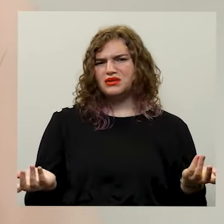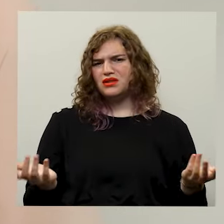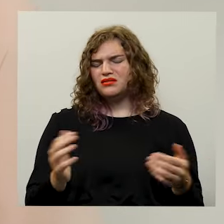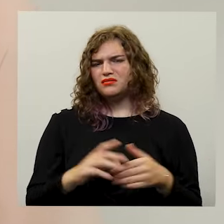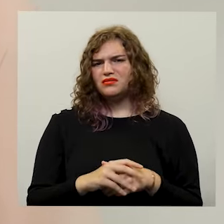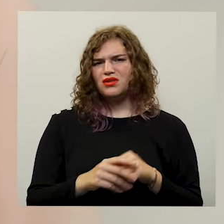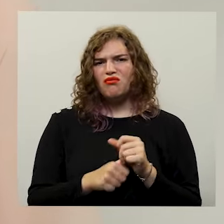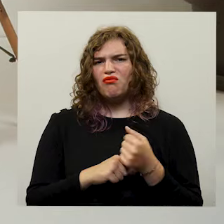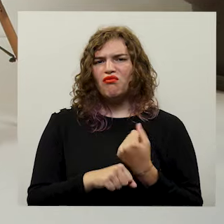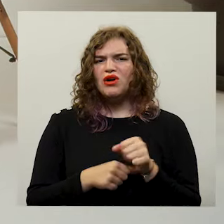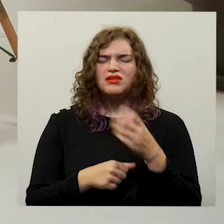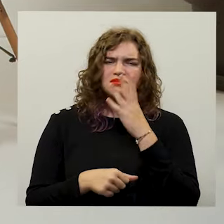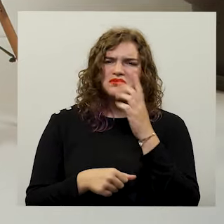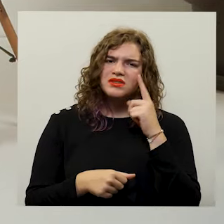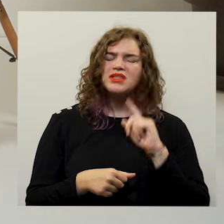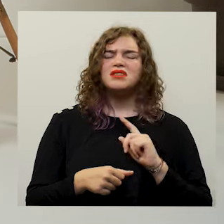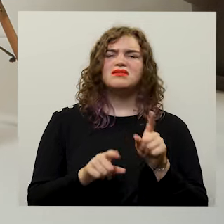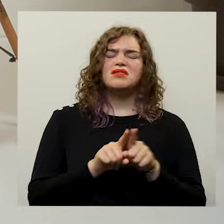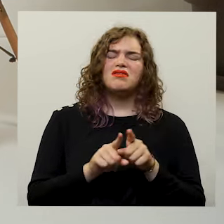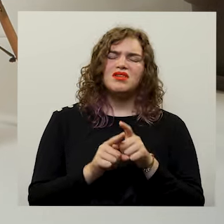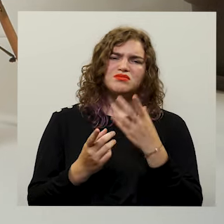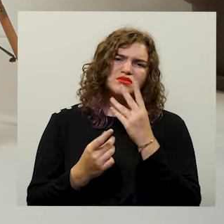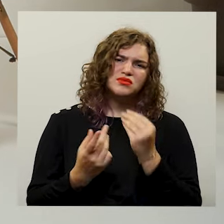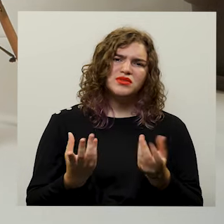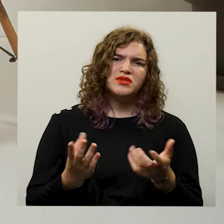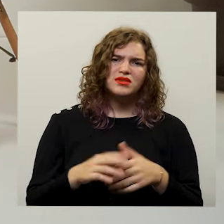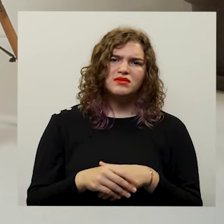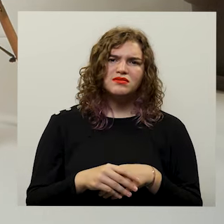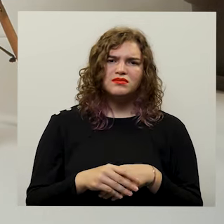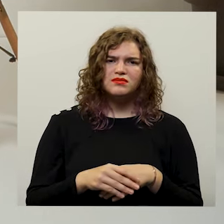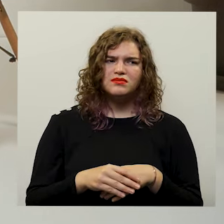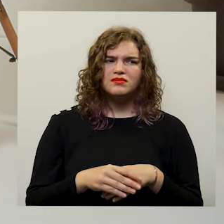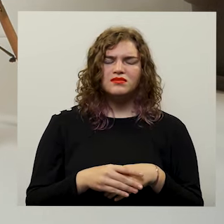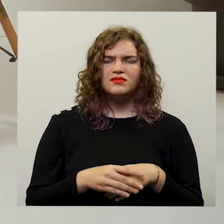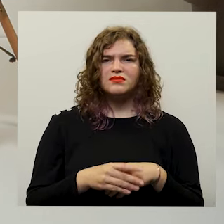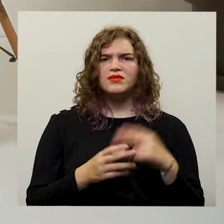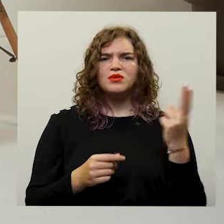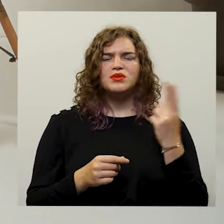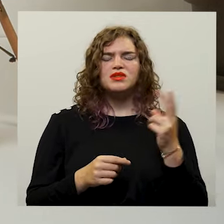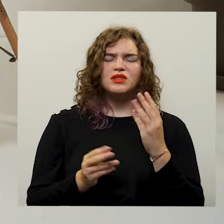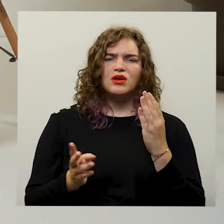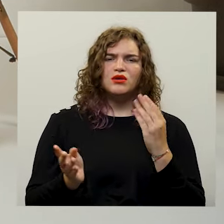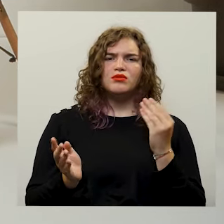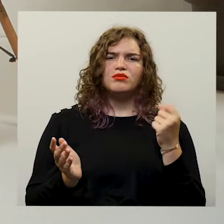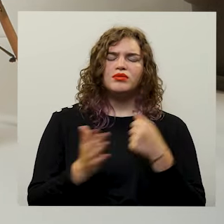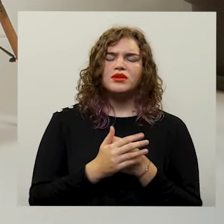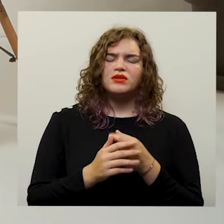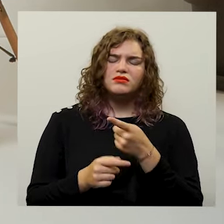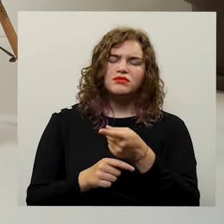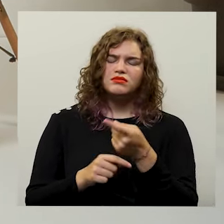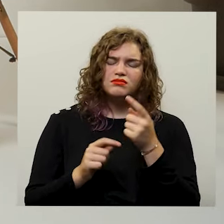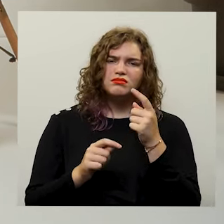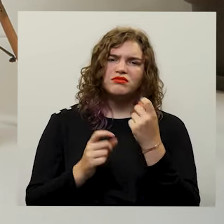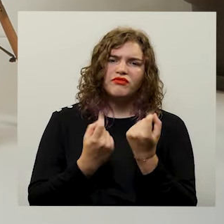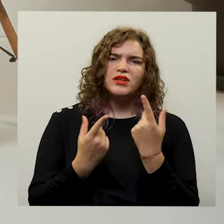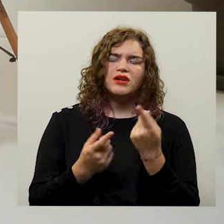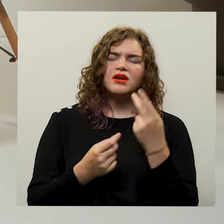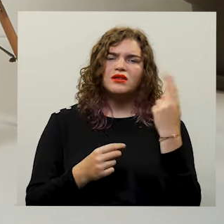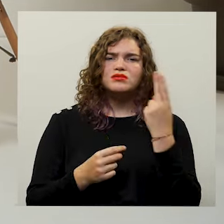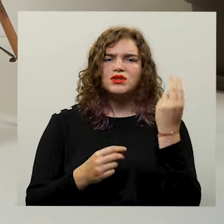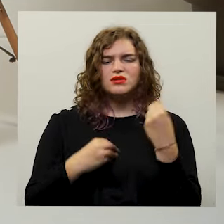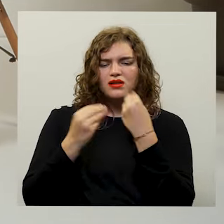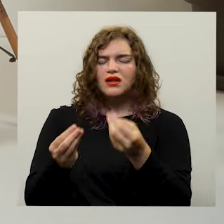Cât de trist. Și... Da, până la urmă, Dumnezeu a onorat credincioșia ta și, într-adevăr,